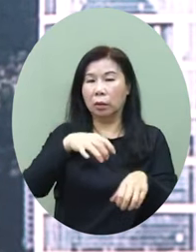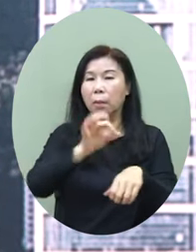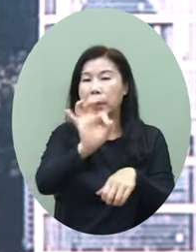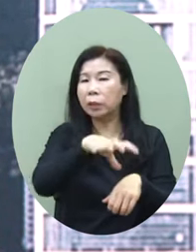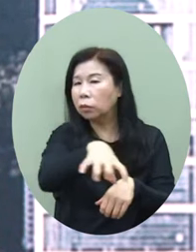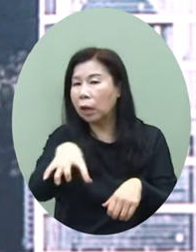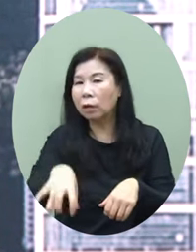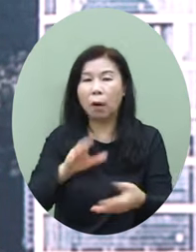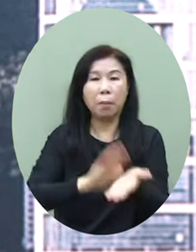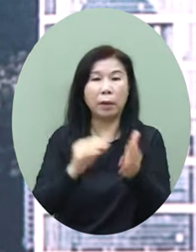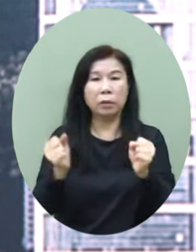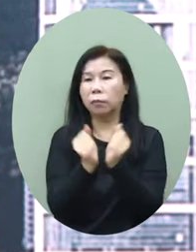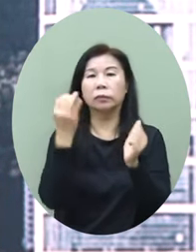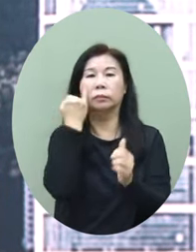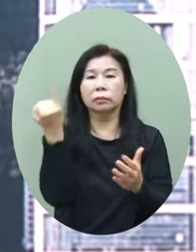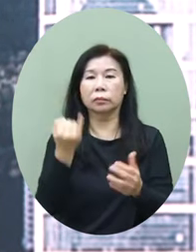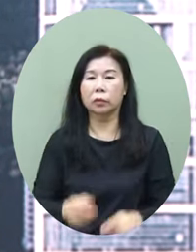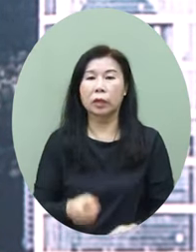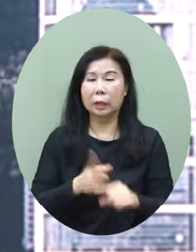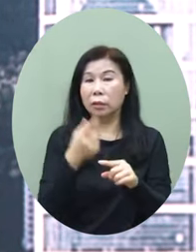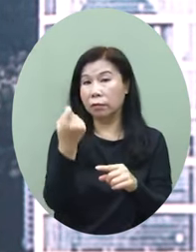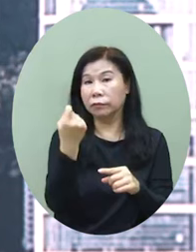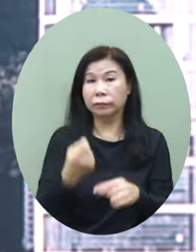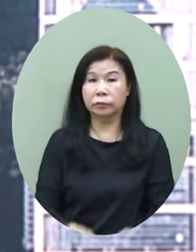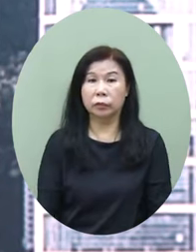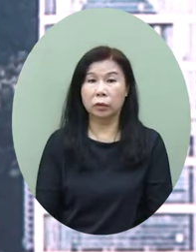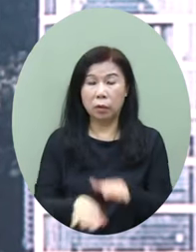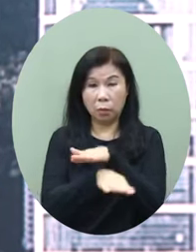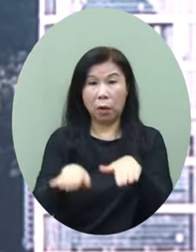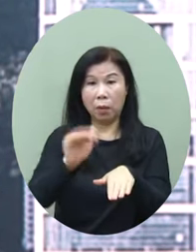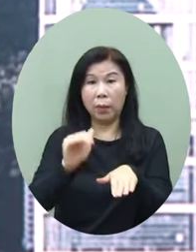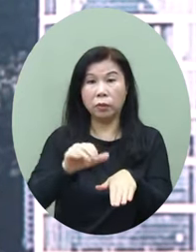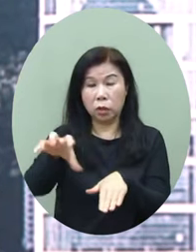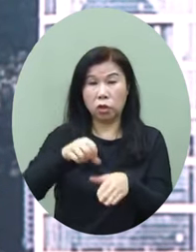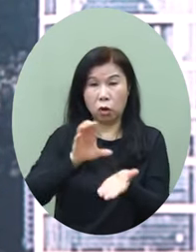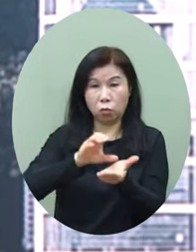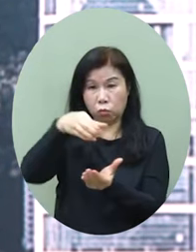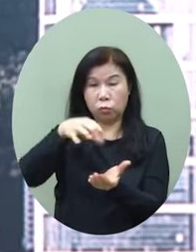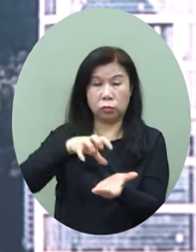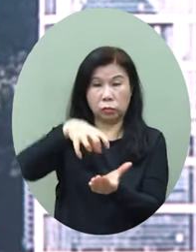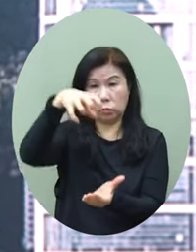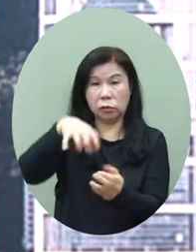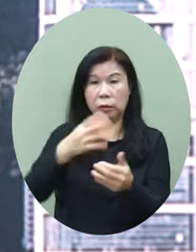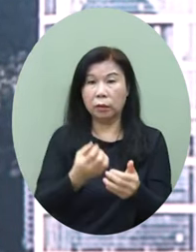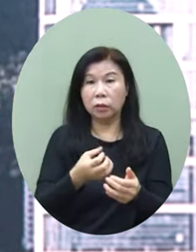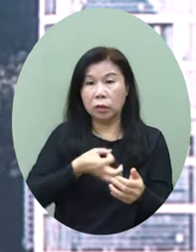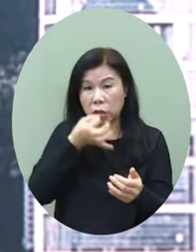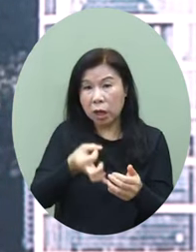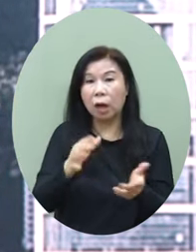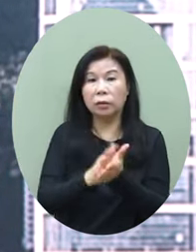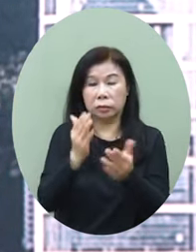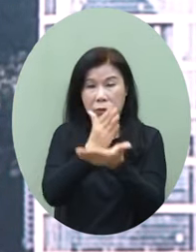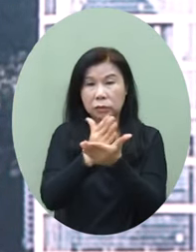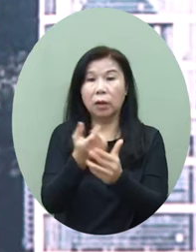了所以既然有一個相對比方便其實平時你都可以去拿瓶檢測但我們很方便去到